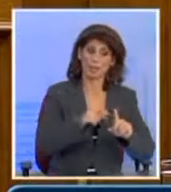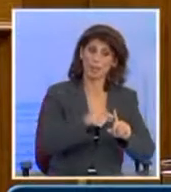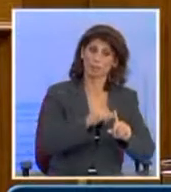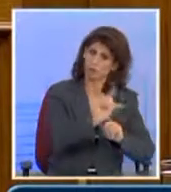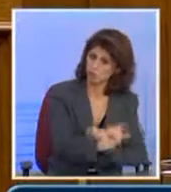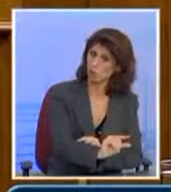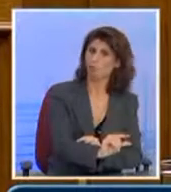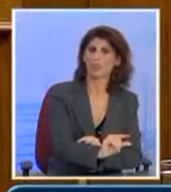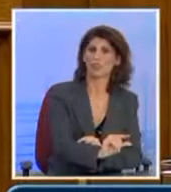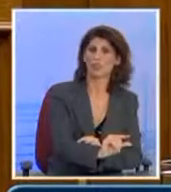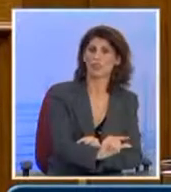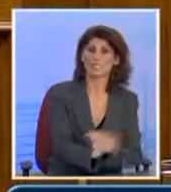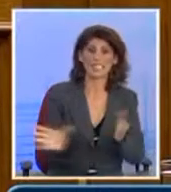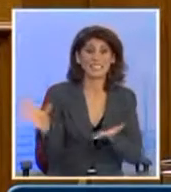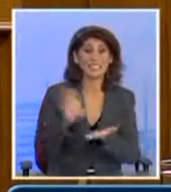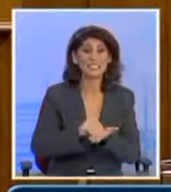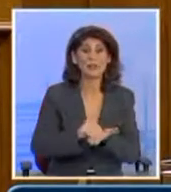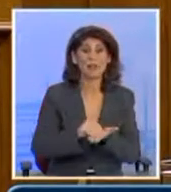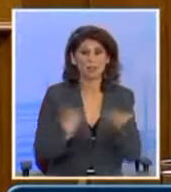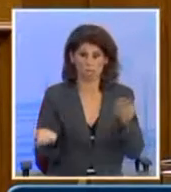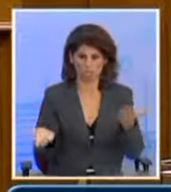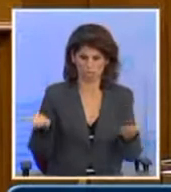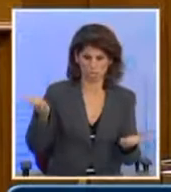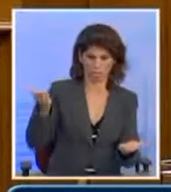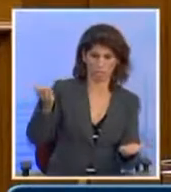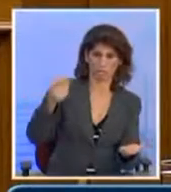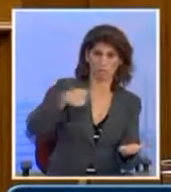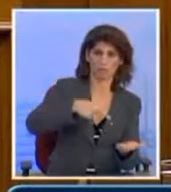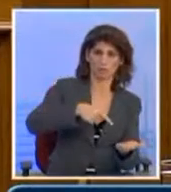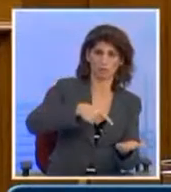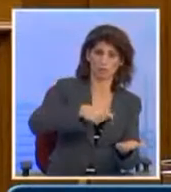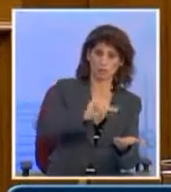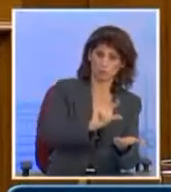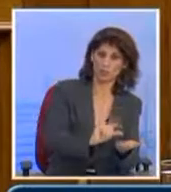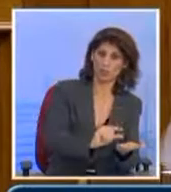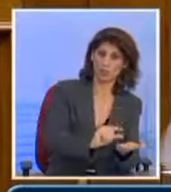λιγότερα. Με συνολικά, η μπαλάντζα να κλείνει υπέρ των δεύτερων.